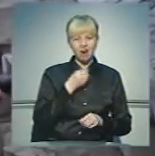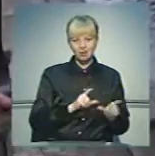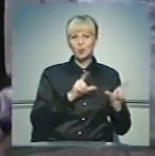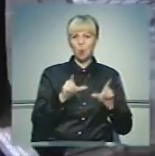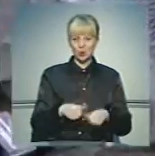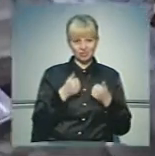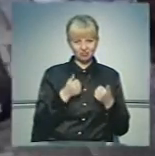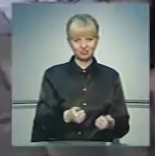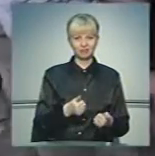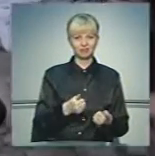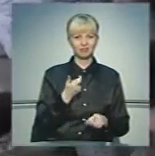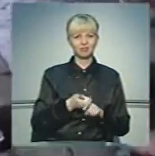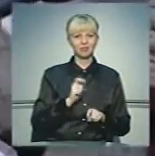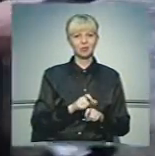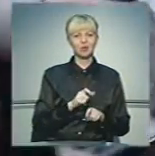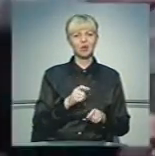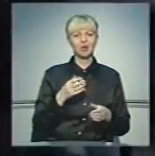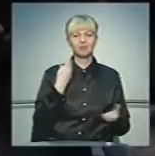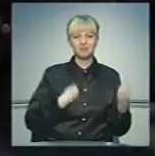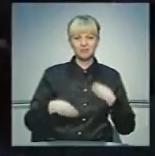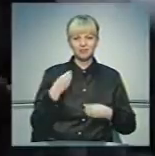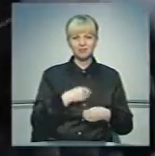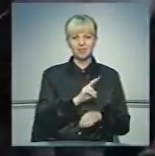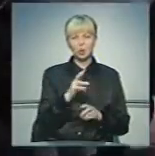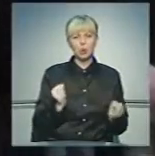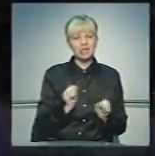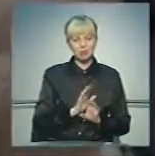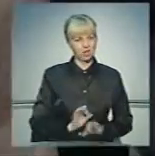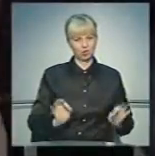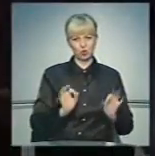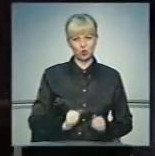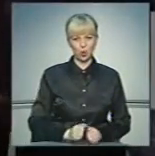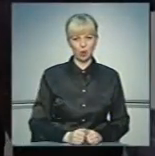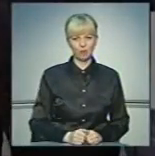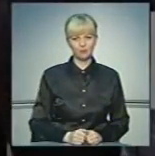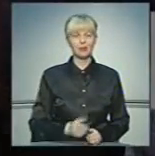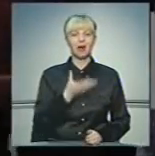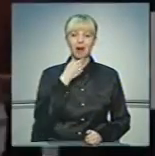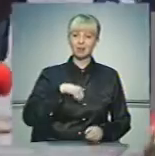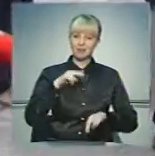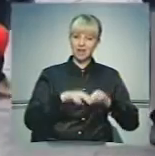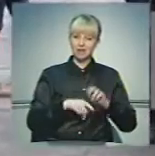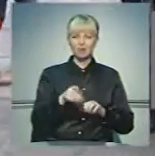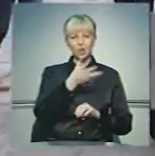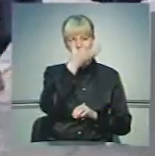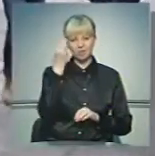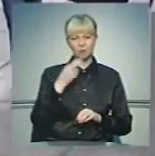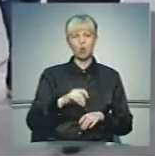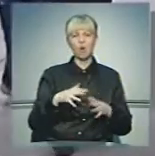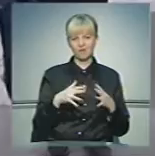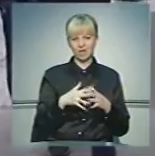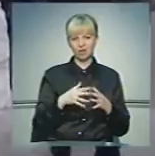доїхали. Дуже тепло було в одязі, діти не зберзли нічого. Із гарним настроєм вони забувають про